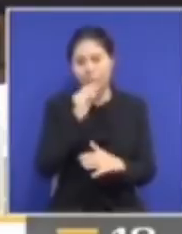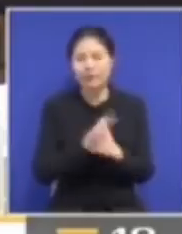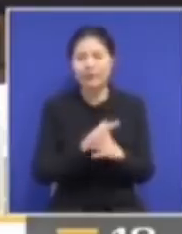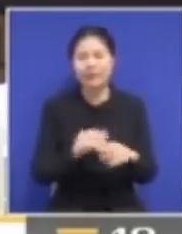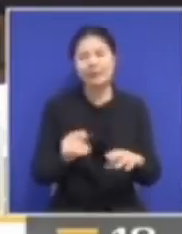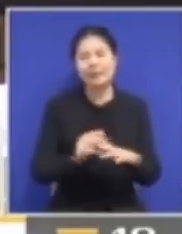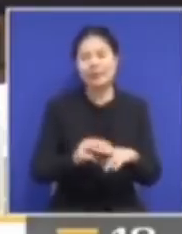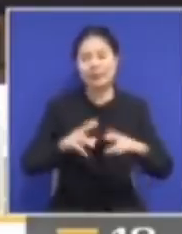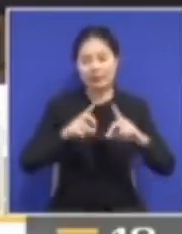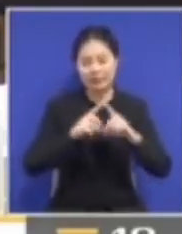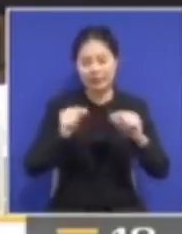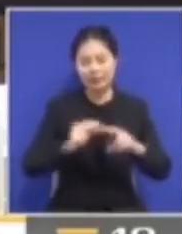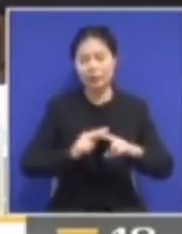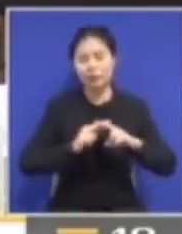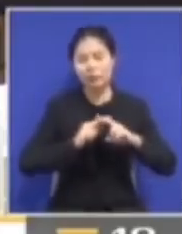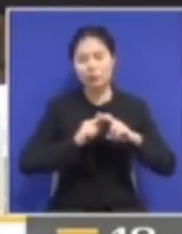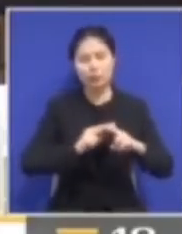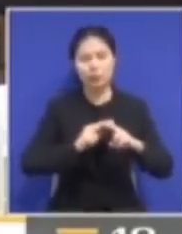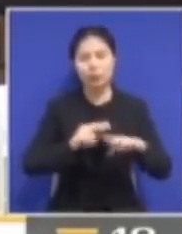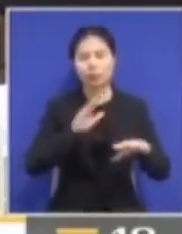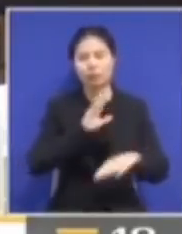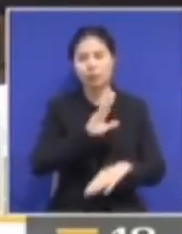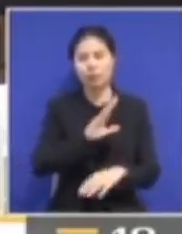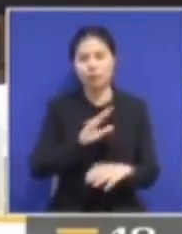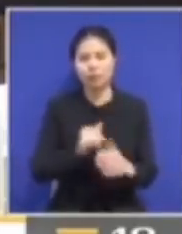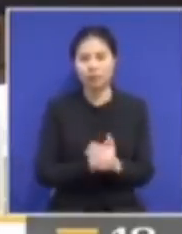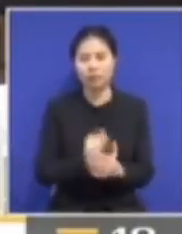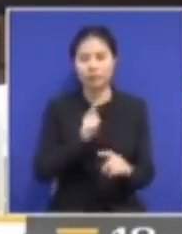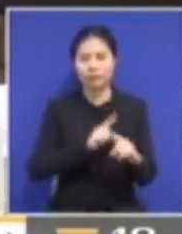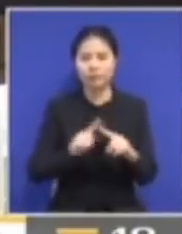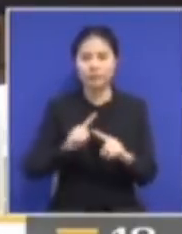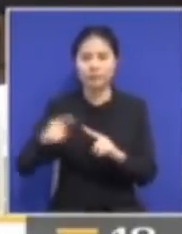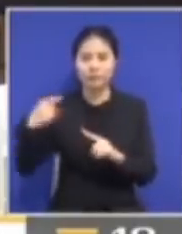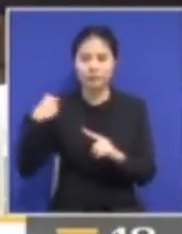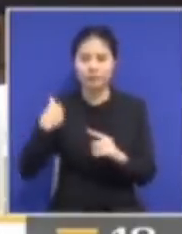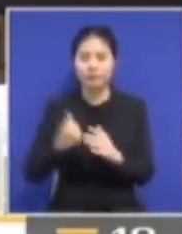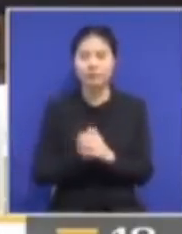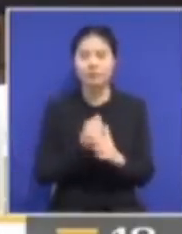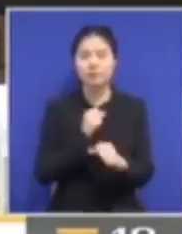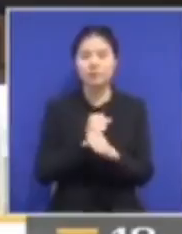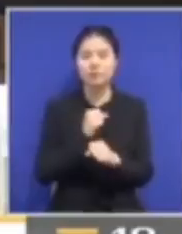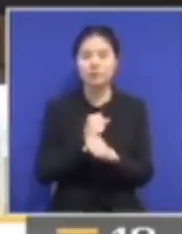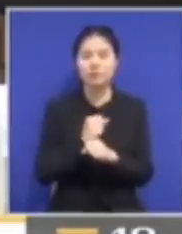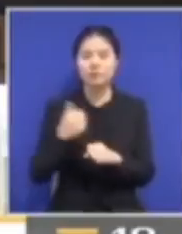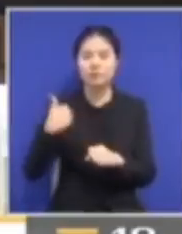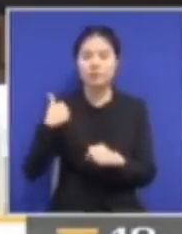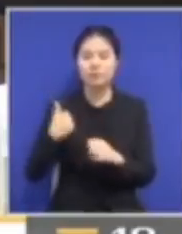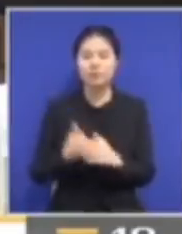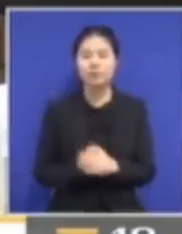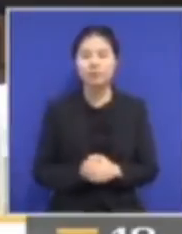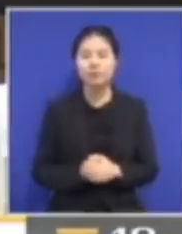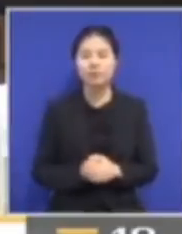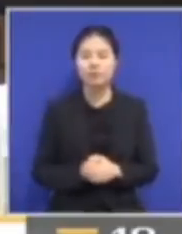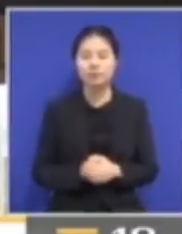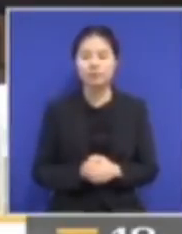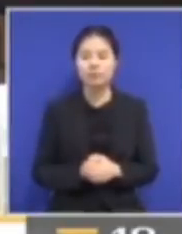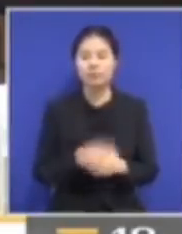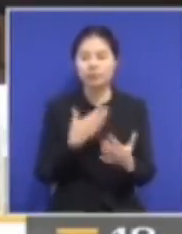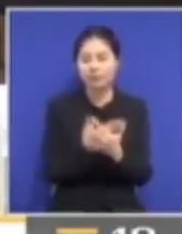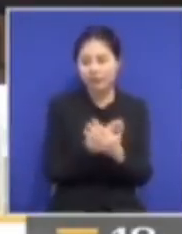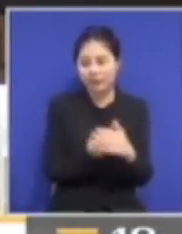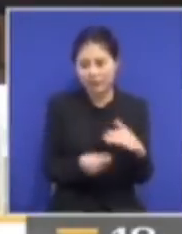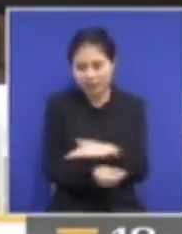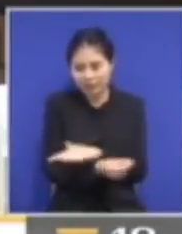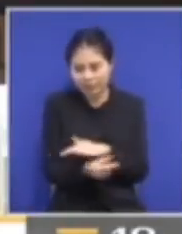านแล้วก็เรื่องที่ท่านไปถูกใครอะไรมันก็นอกไปนะใครมาติดต่อท่านจะจ่ายเงินจ่ายทองอ